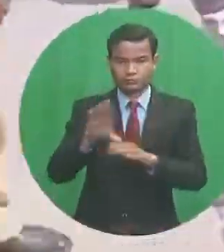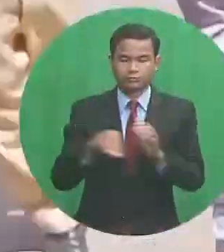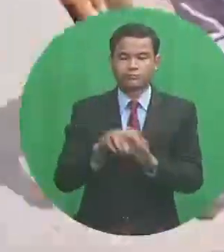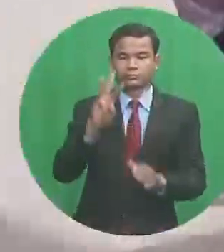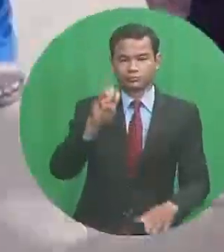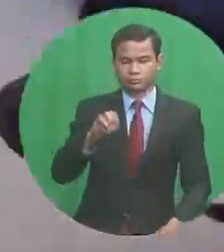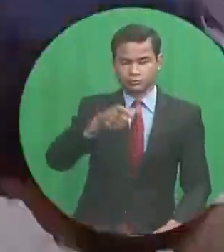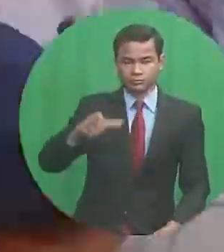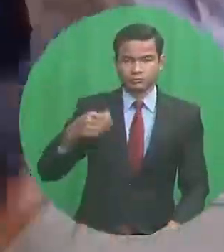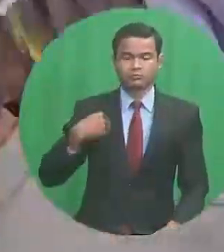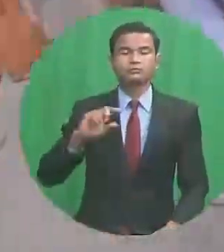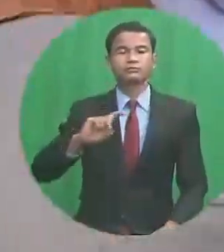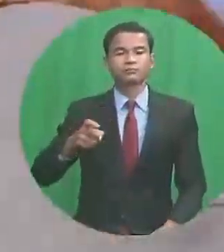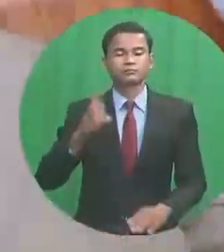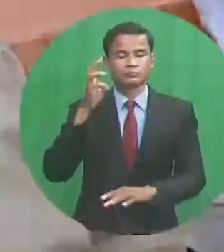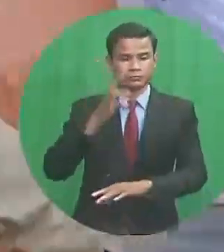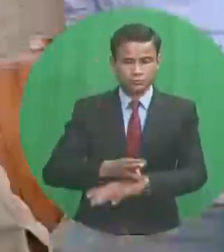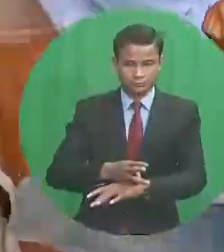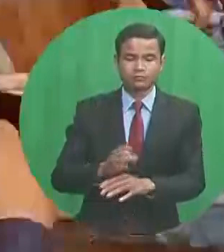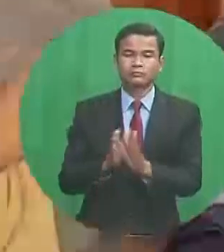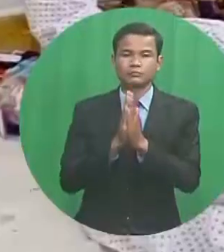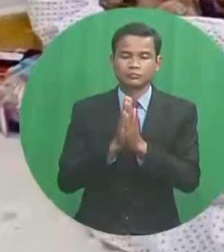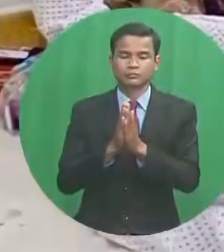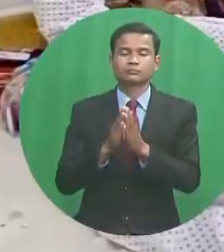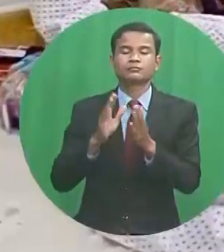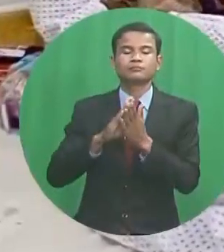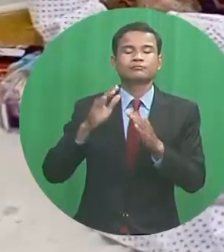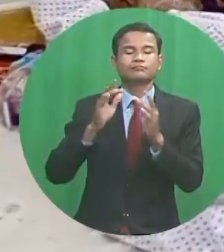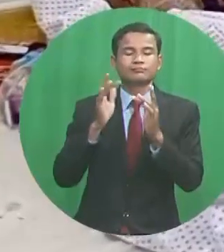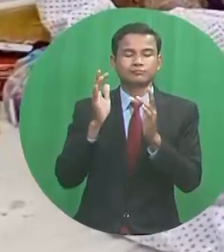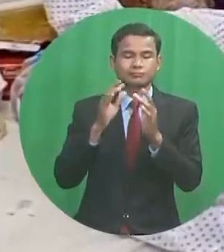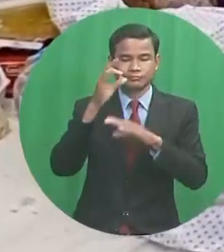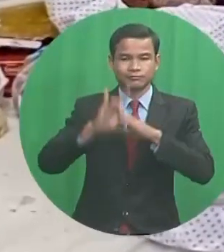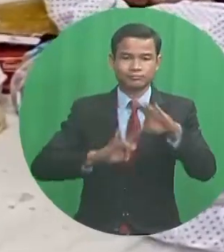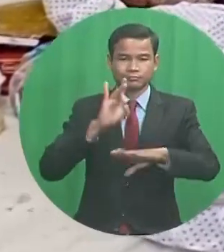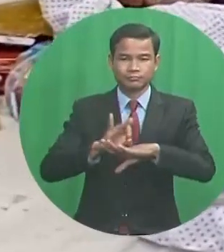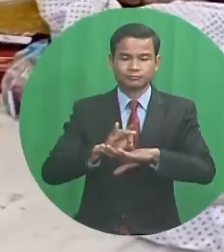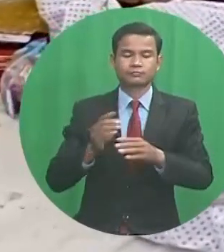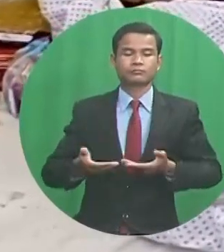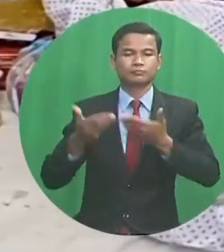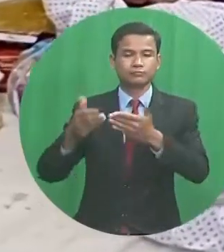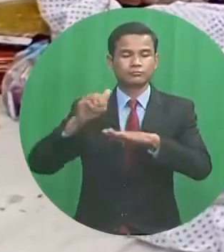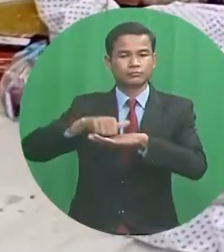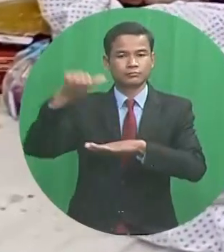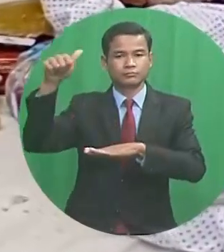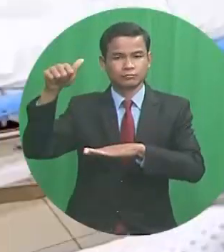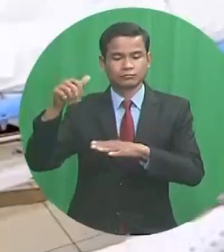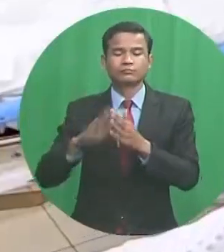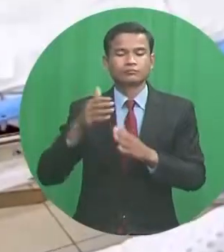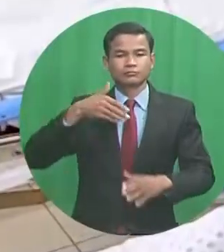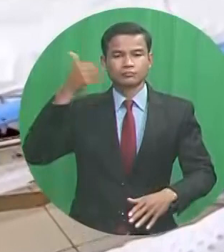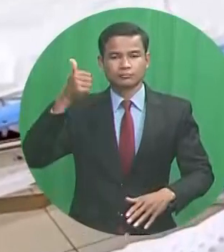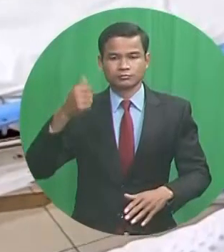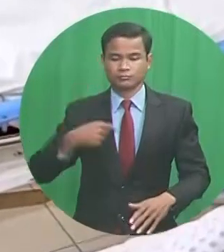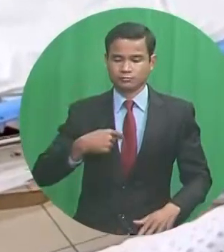នាក់ដែលបានបាត់បង់ជីវិតភ្លាមៗសូមអាឡោះផ្ដល់កន្លែងថ្មីមួយសម្រាប់ពួកគេនៅលើមេជាទីដ៏ប្រសើរលោកបាន